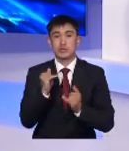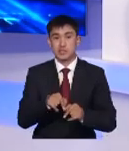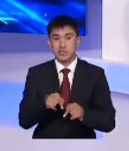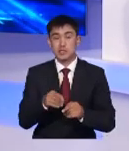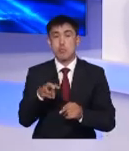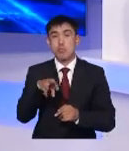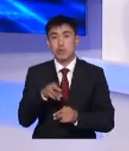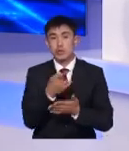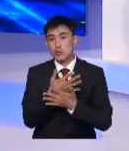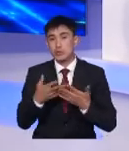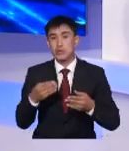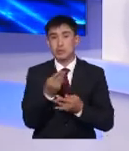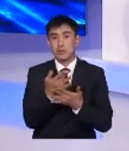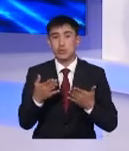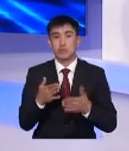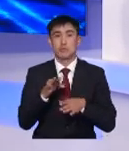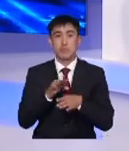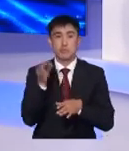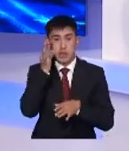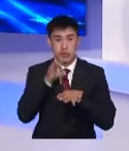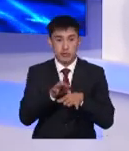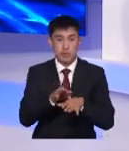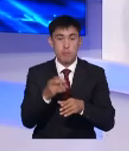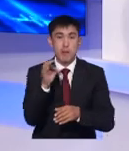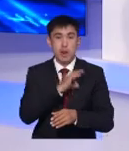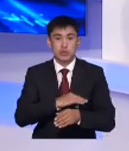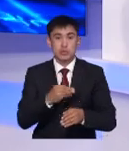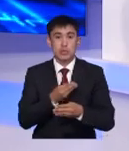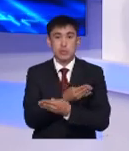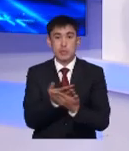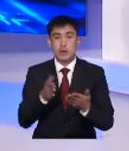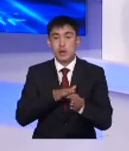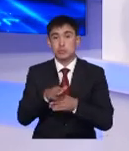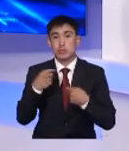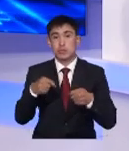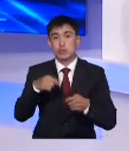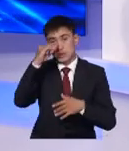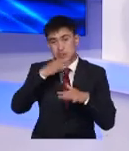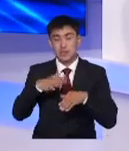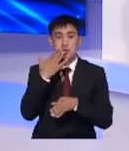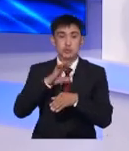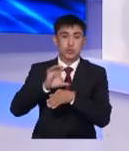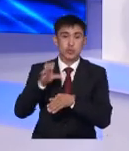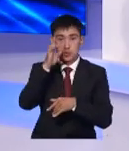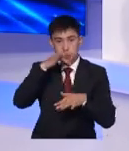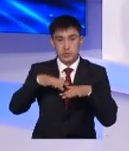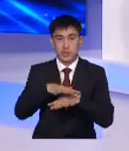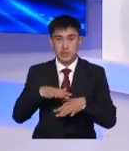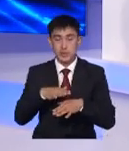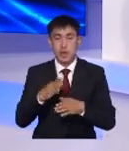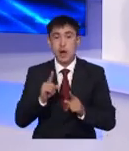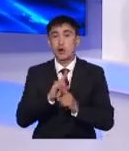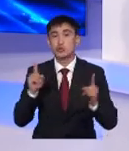только мед, но и другие продукты пчеловодства. Полезную продукцию реализуют в Казахстане и экспортируют в зарубежные страны. В